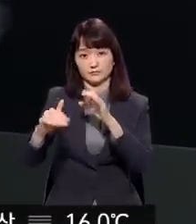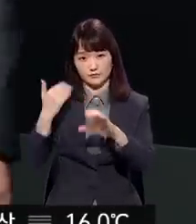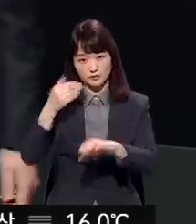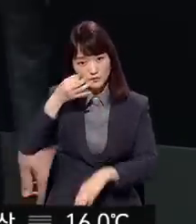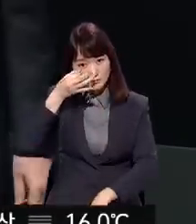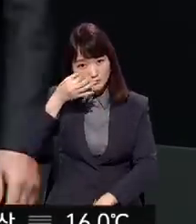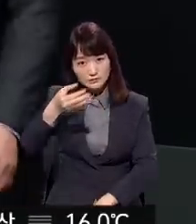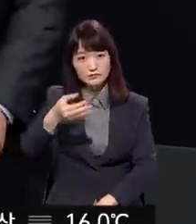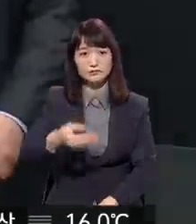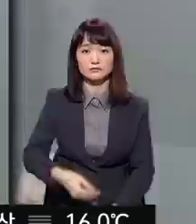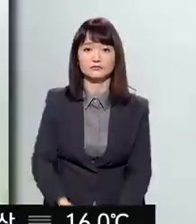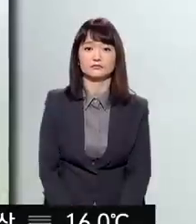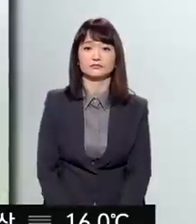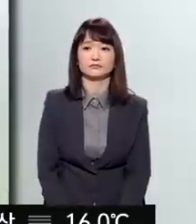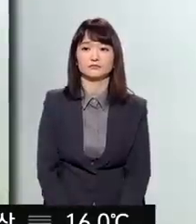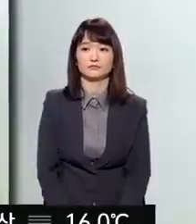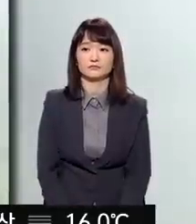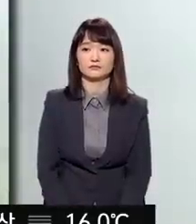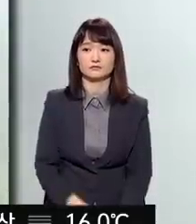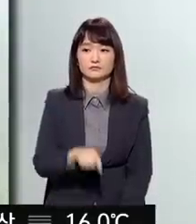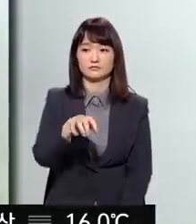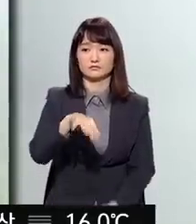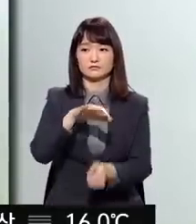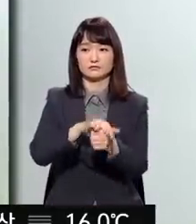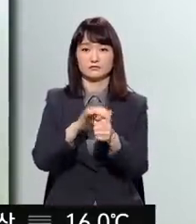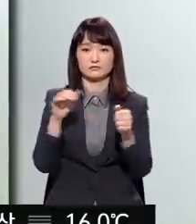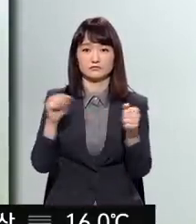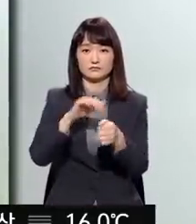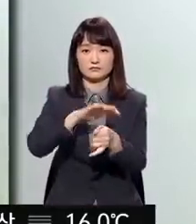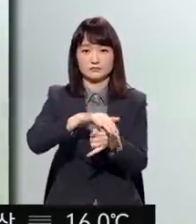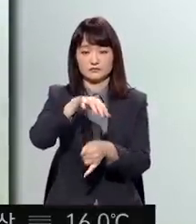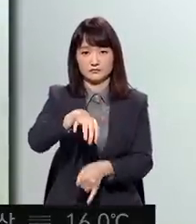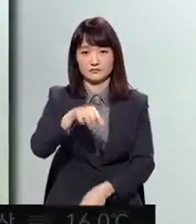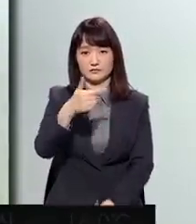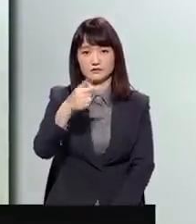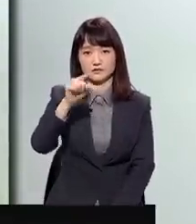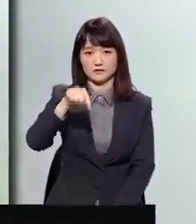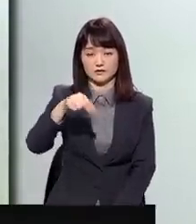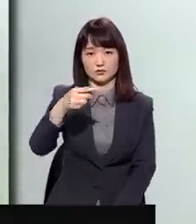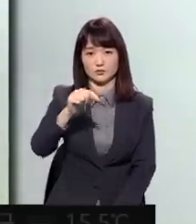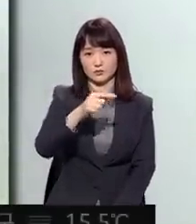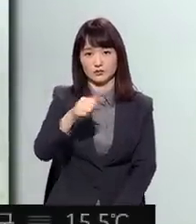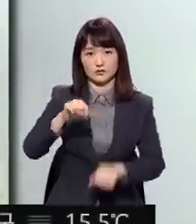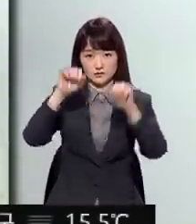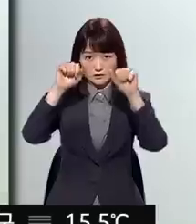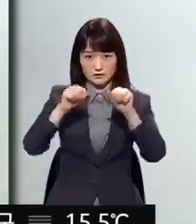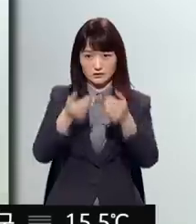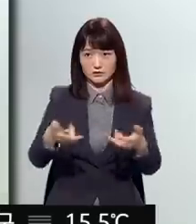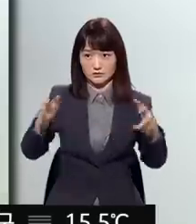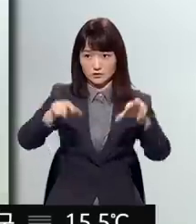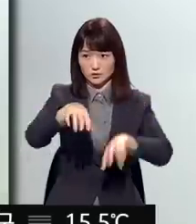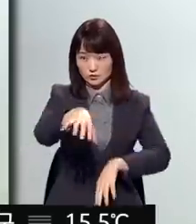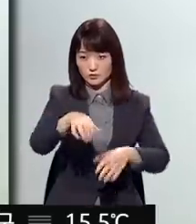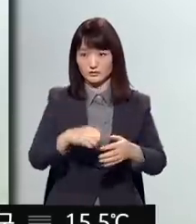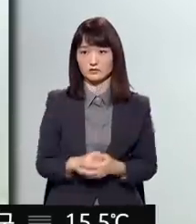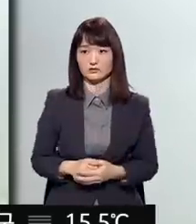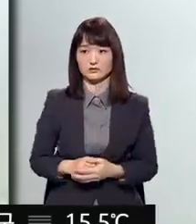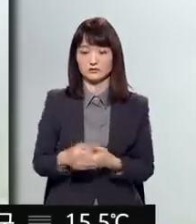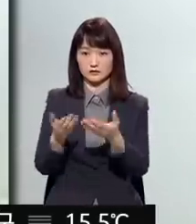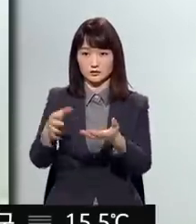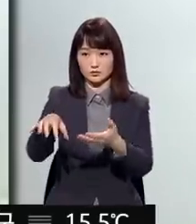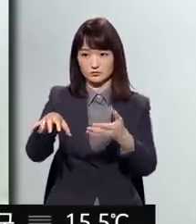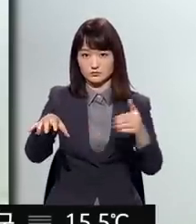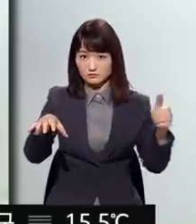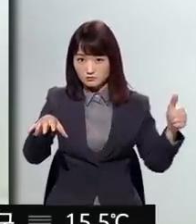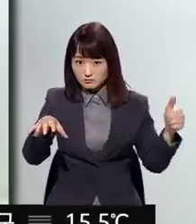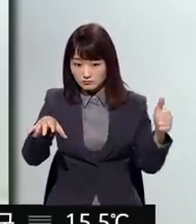함께 보시죠. 자, 이곳은 경북 구미의 낙동강 체육공원입니다. 정자 쪽으로 다가오는 저 남성, 자, 덩그러이